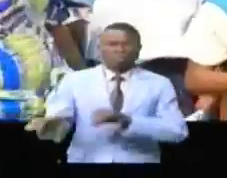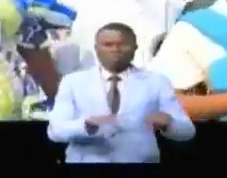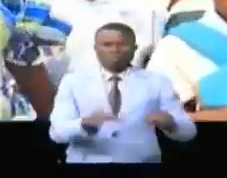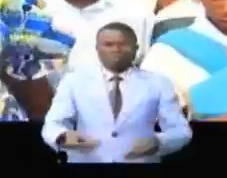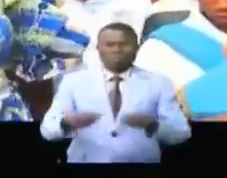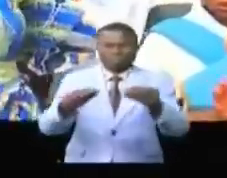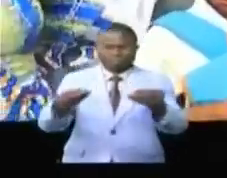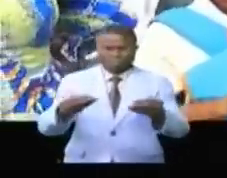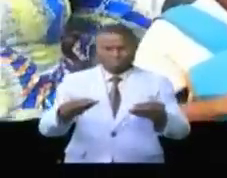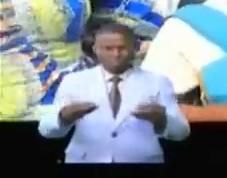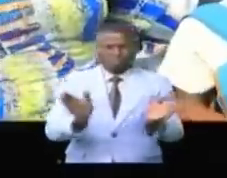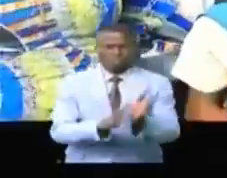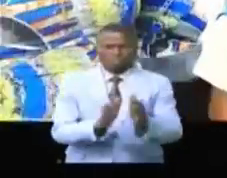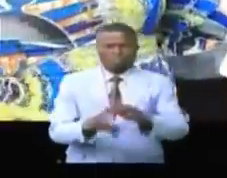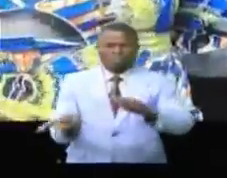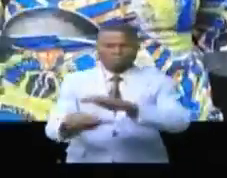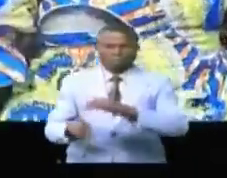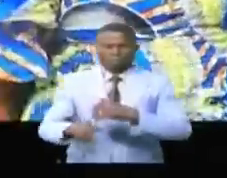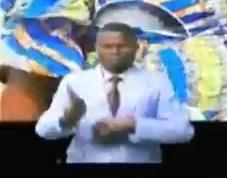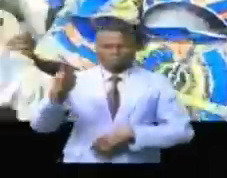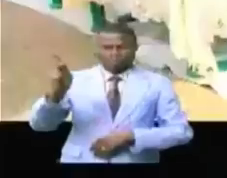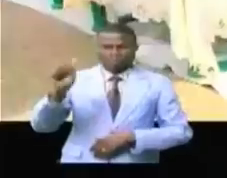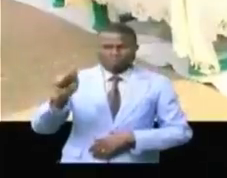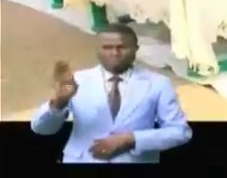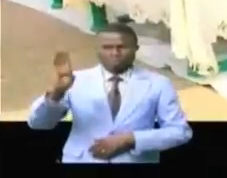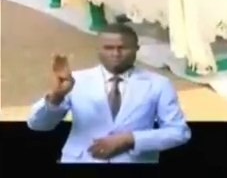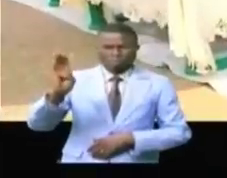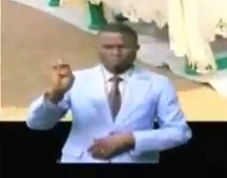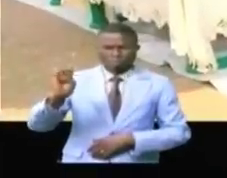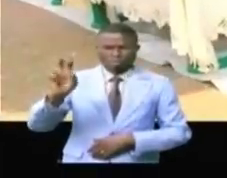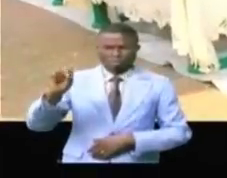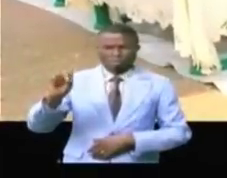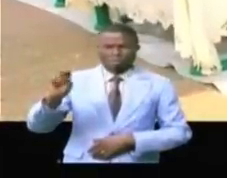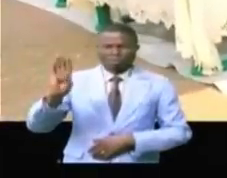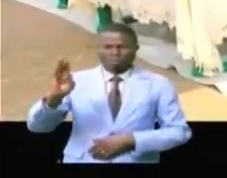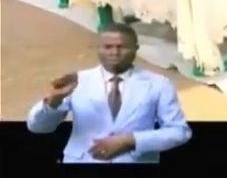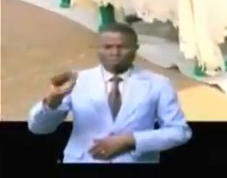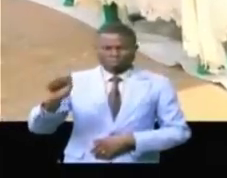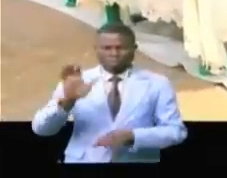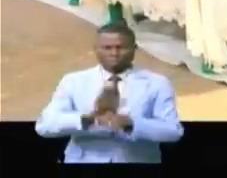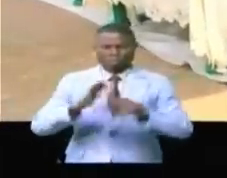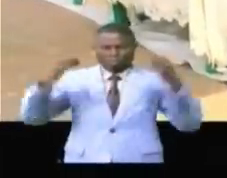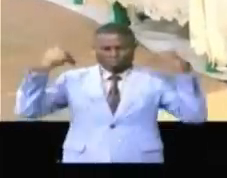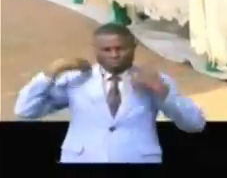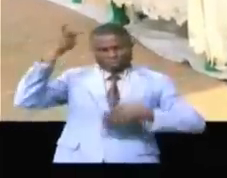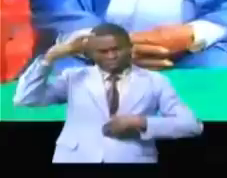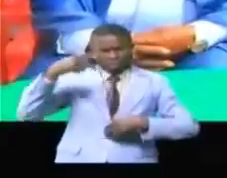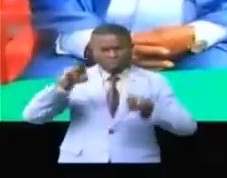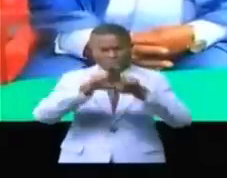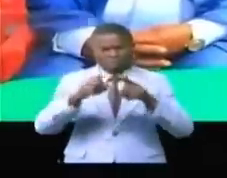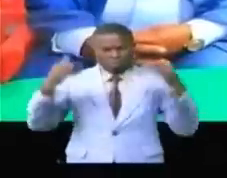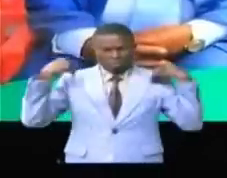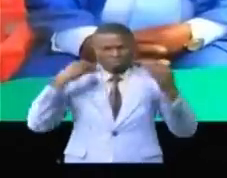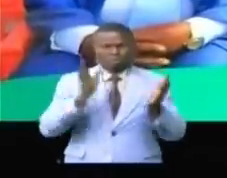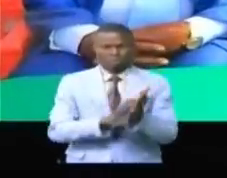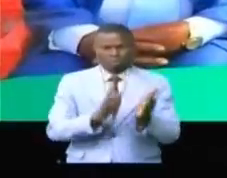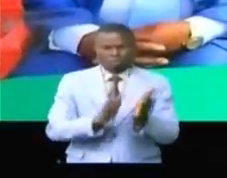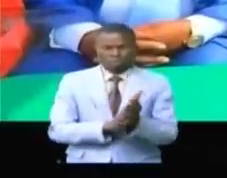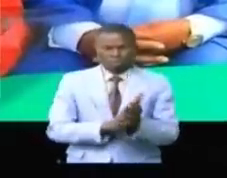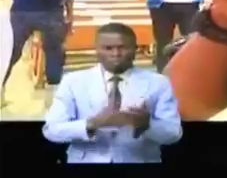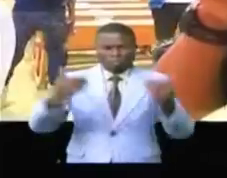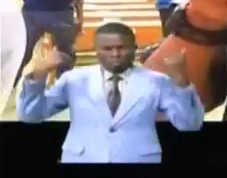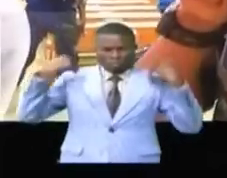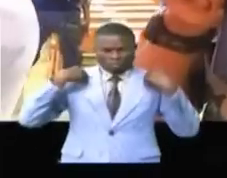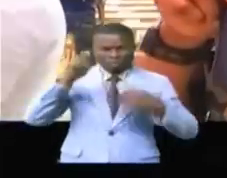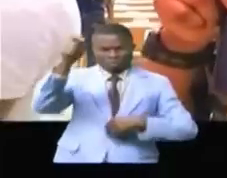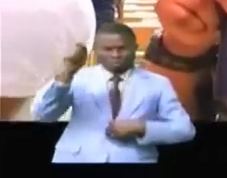s'est déroulée à l'école primaire Kabemba au Camarin, en présence des autorités politico-administratives et scolaires, dont le commandant